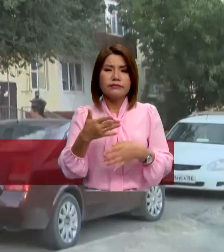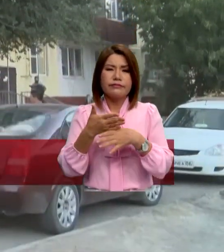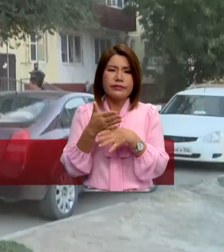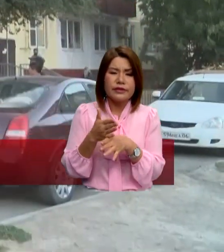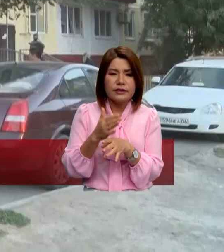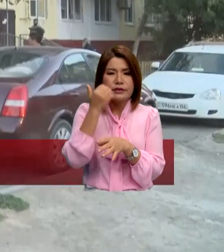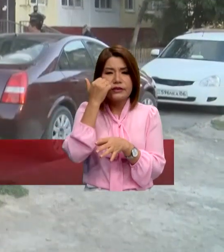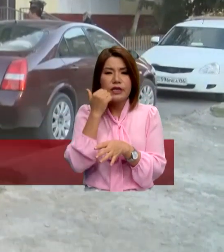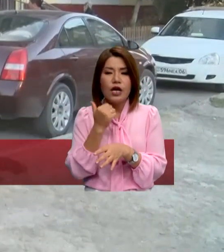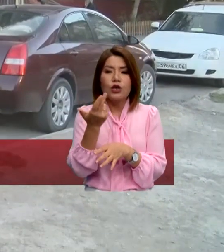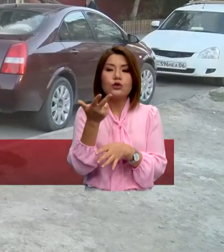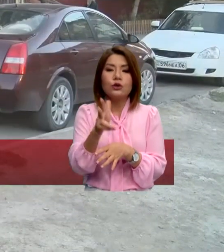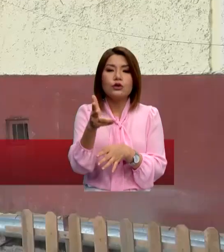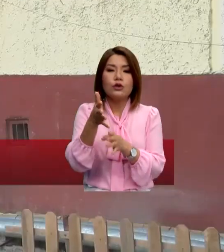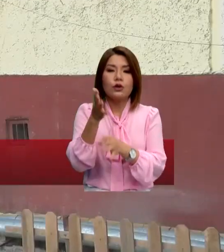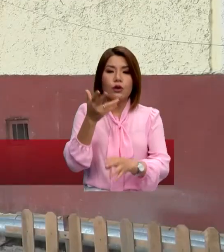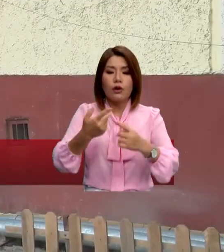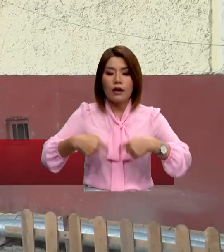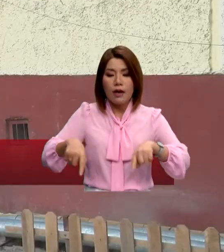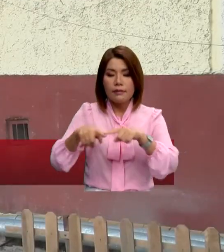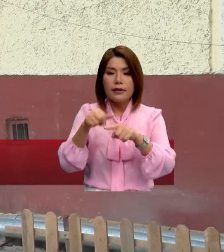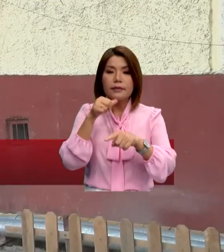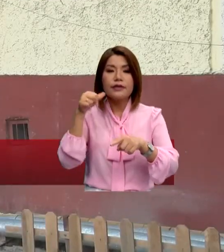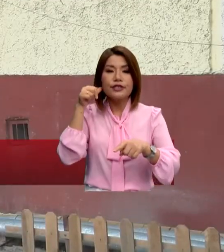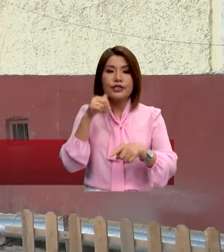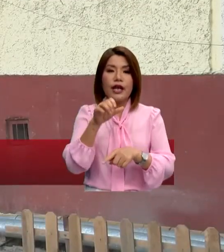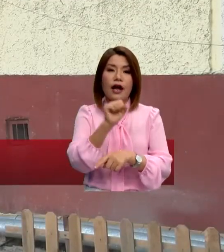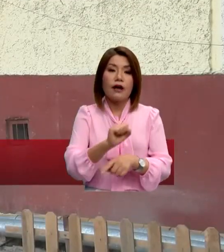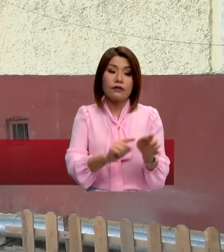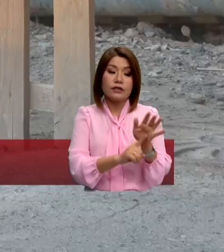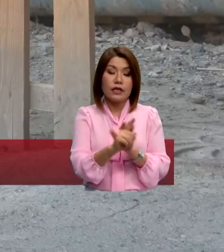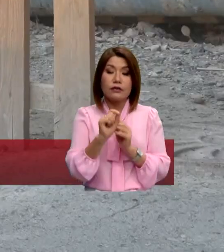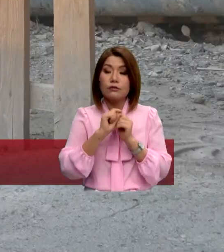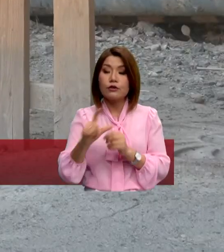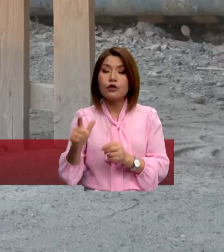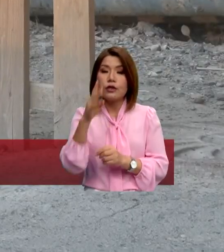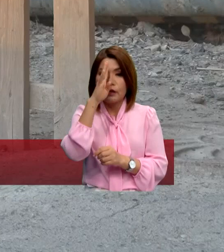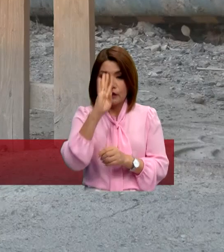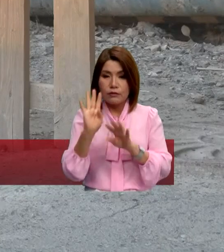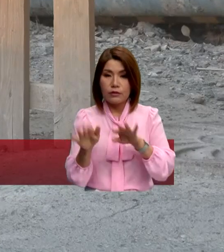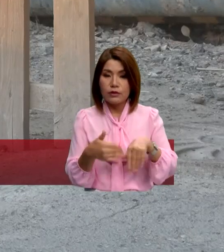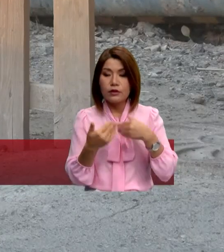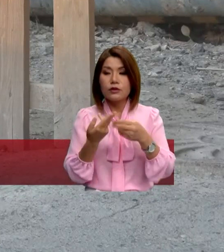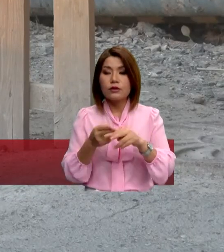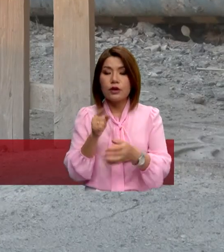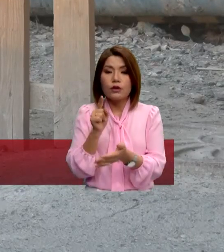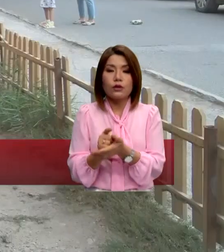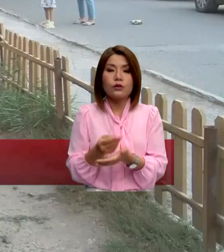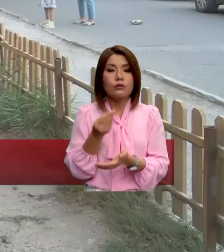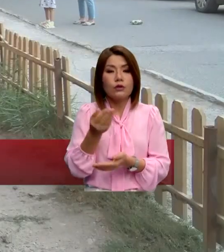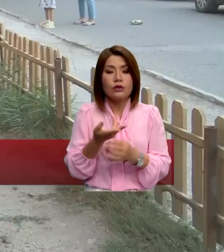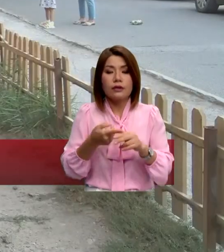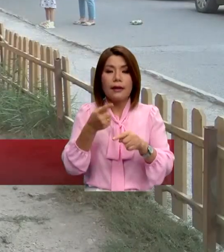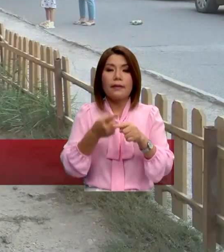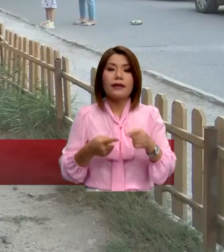үш нысанның модернизациясын мердігер компания өткен жылдың тамыз айында бастаған. 4 ай уақыт ішінде нысанды тапсыруға міндетті болса да орта